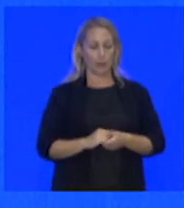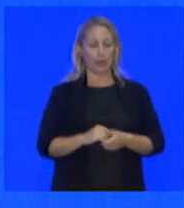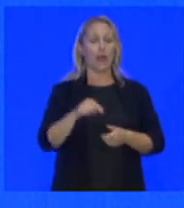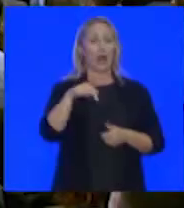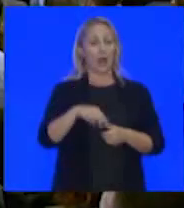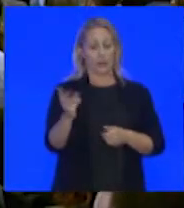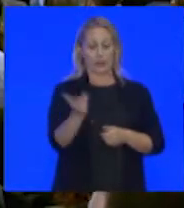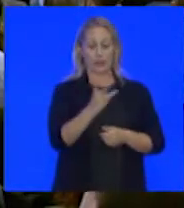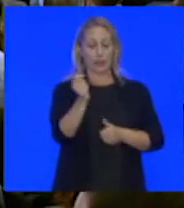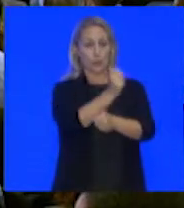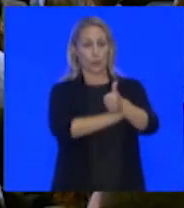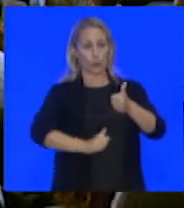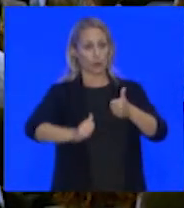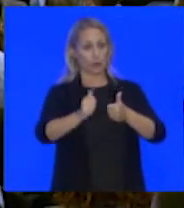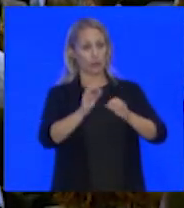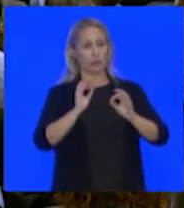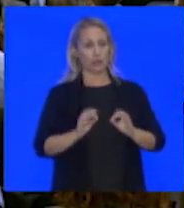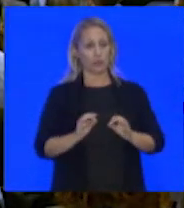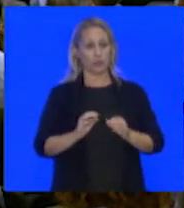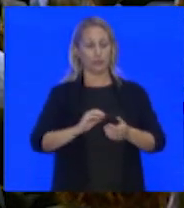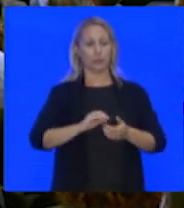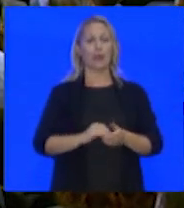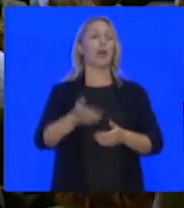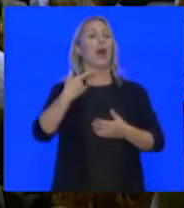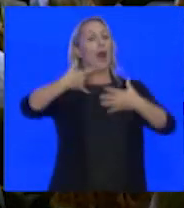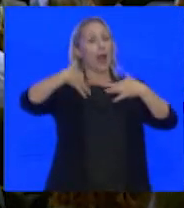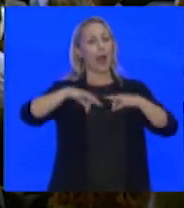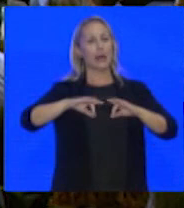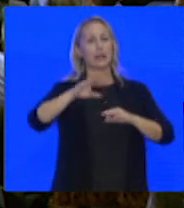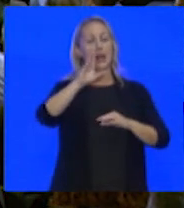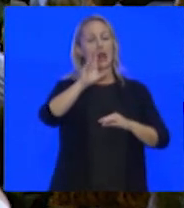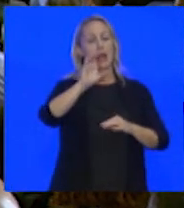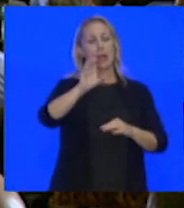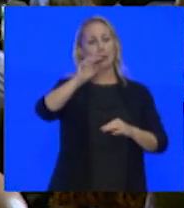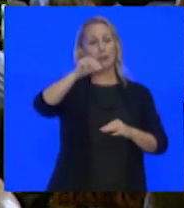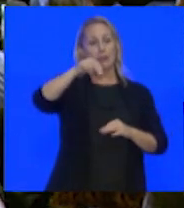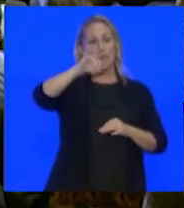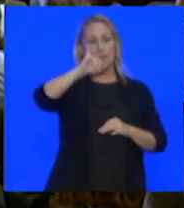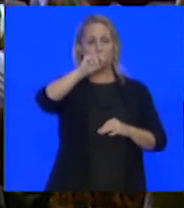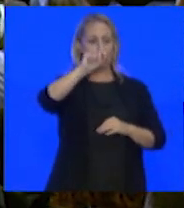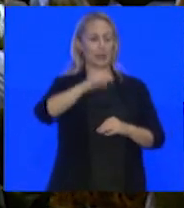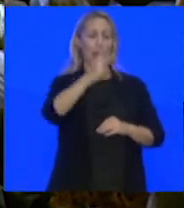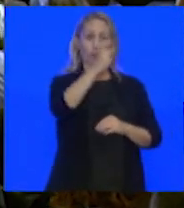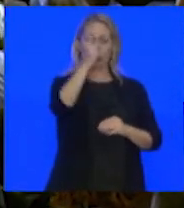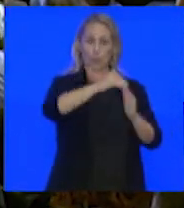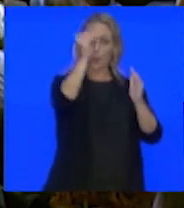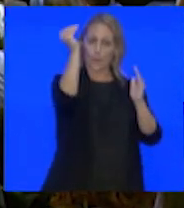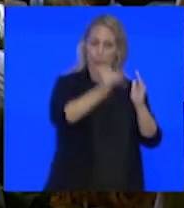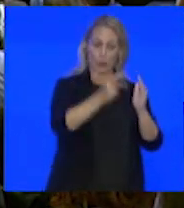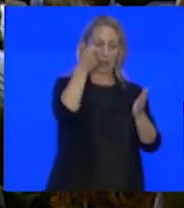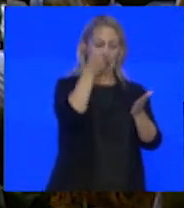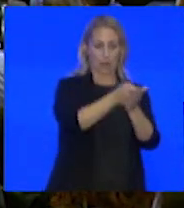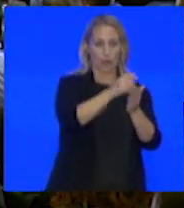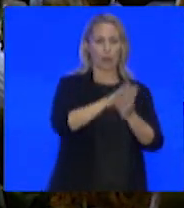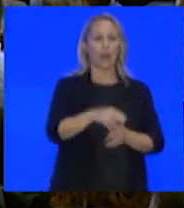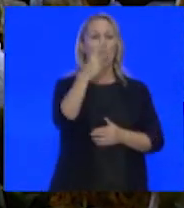φορολογίας. Ήδη έχουν δρομολογηθεί η μείωση του ένφια κατά 22%, η βελτίωση των